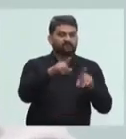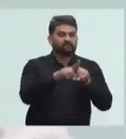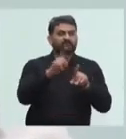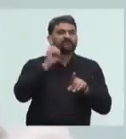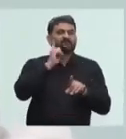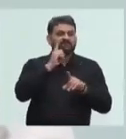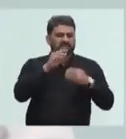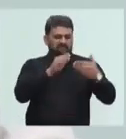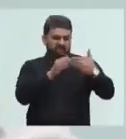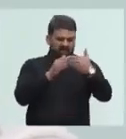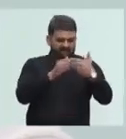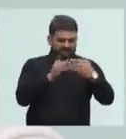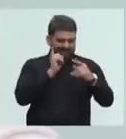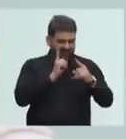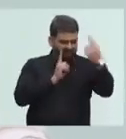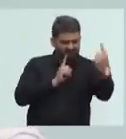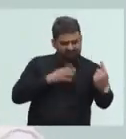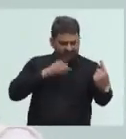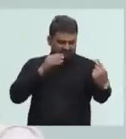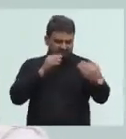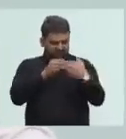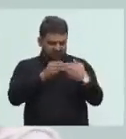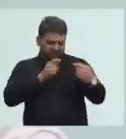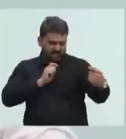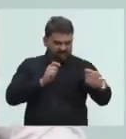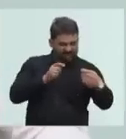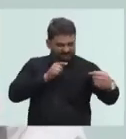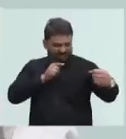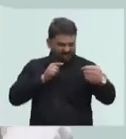जब सामने वाले खिलाड़ियों से खेलते हैं आप,